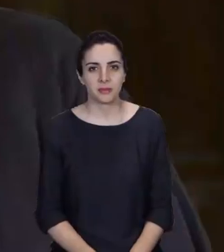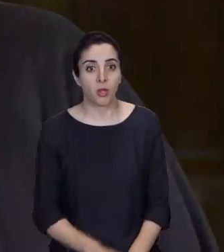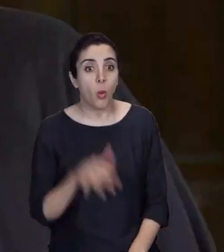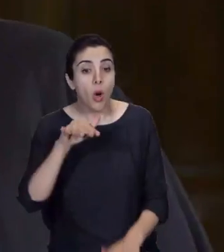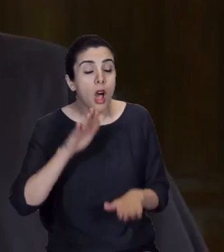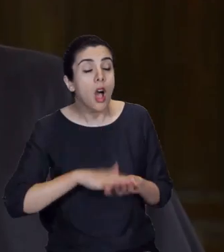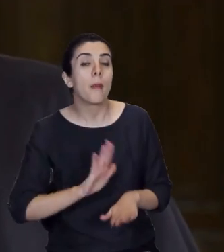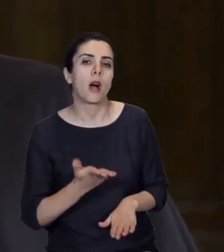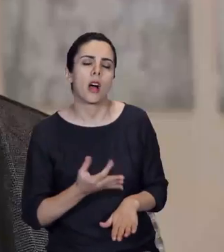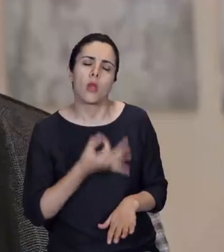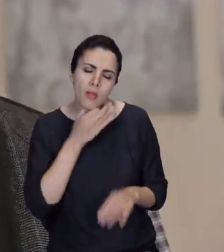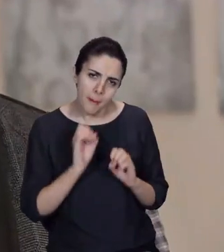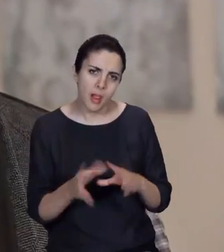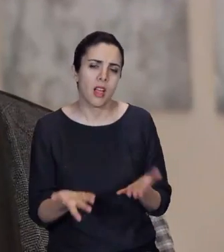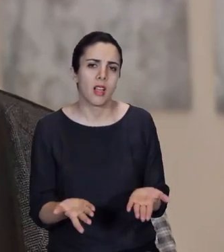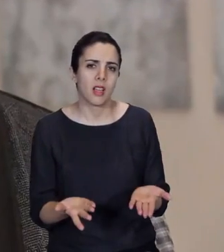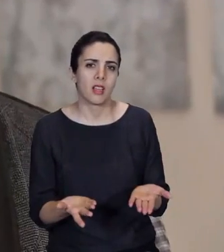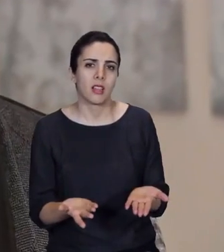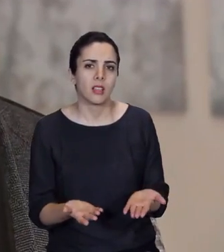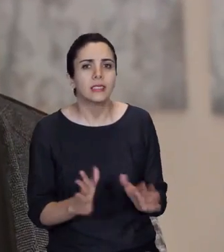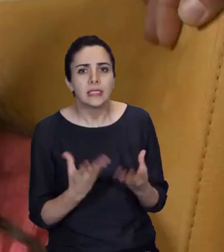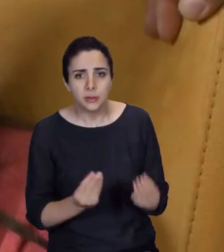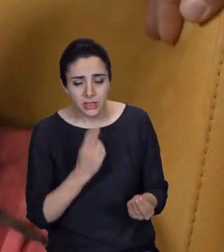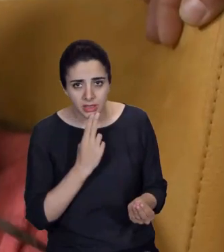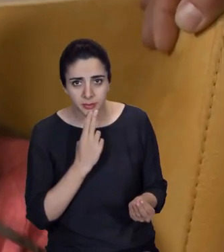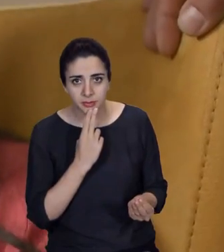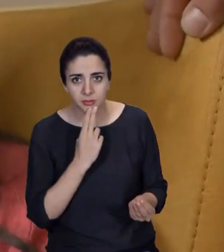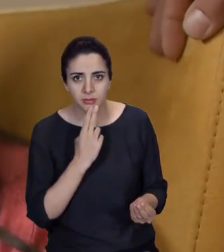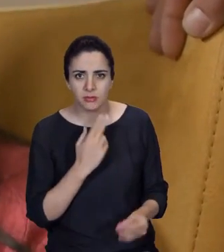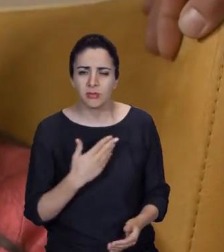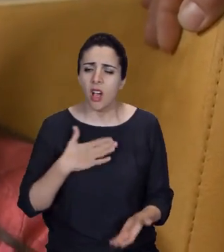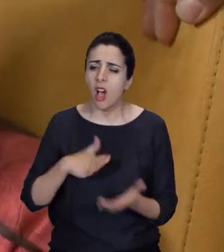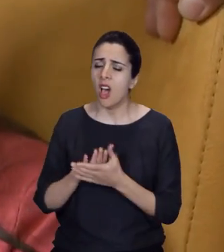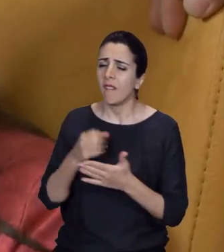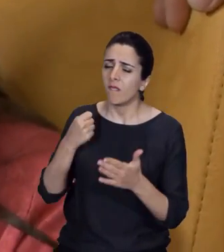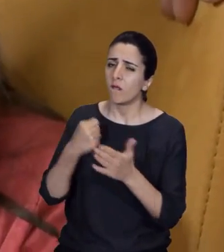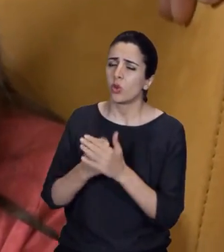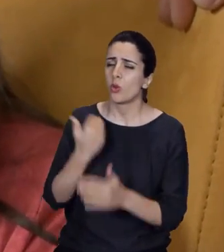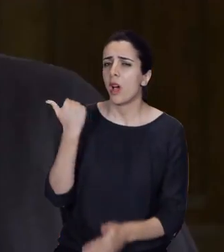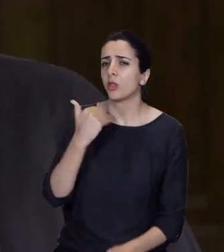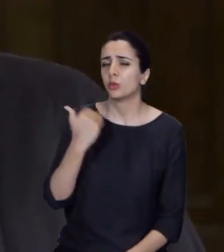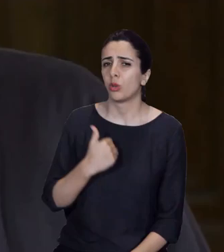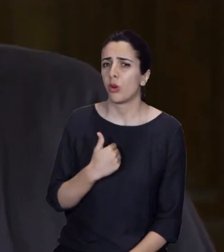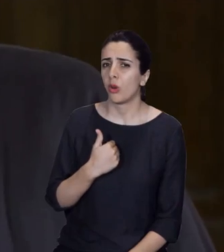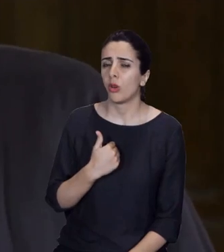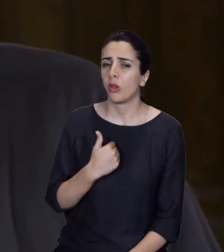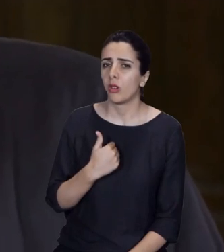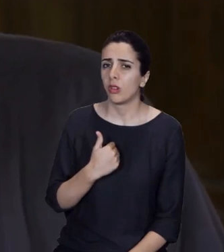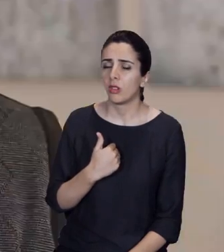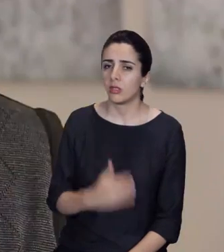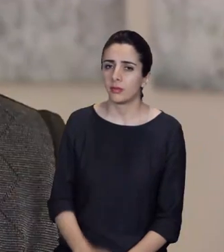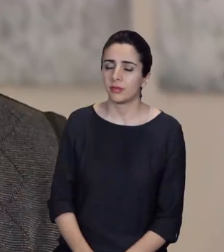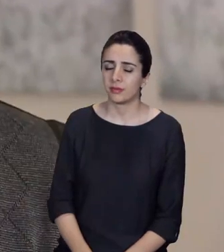Gitme kızın üstüne. Bırak. Nasılsın kızım? Ayağımı çarptım baba. Çok acıdı.